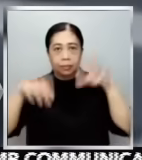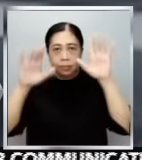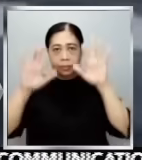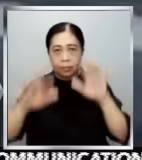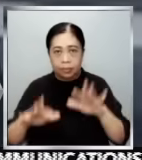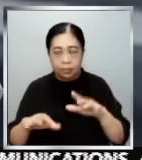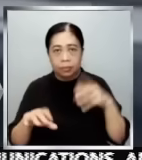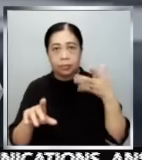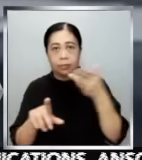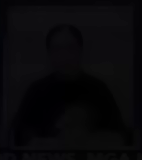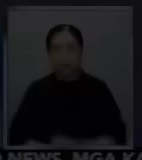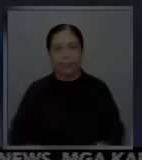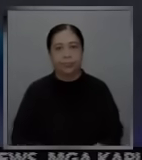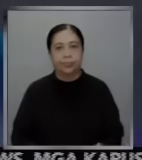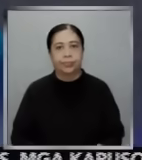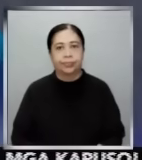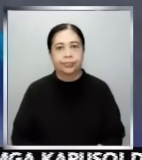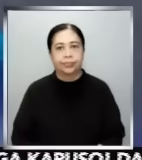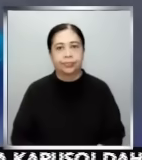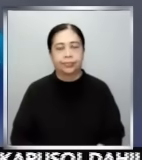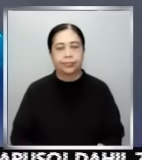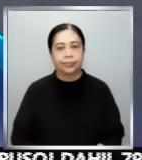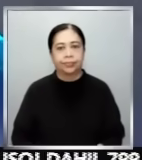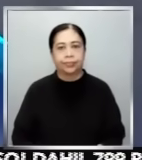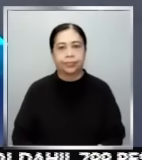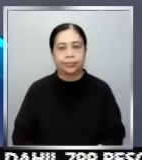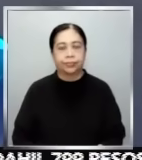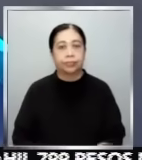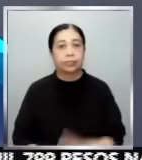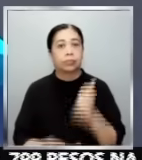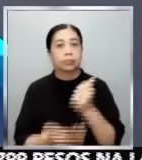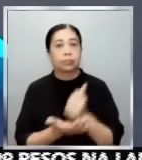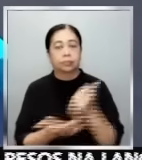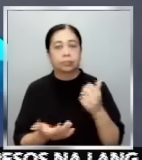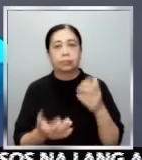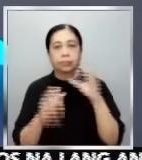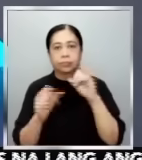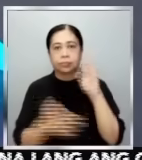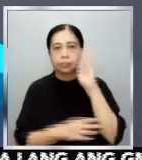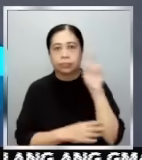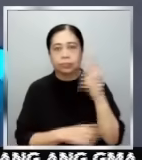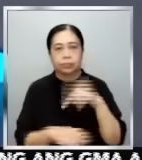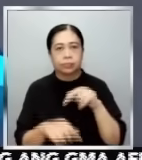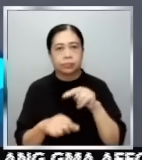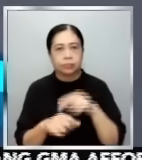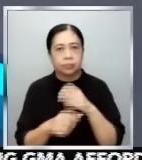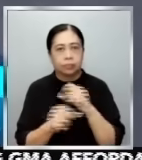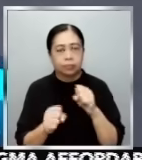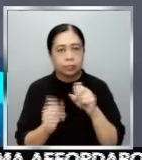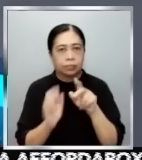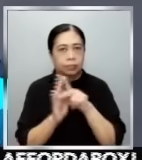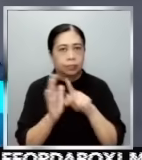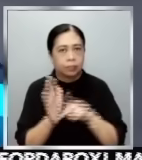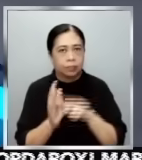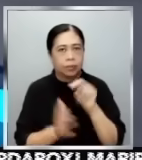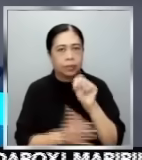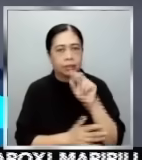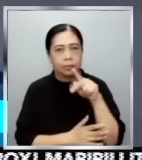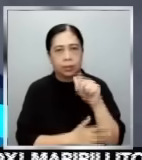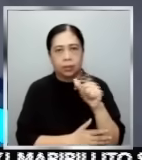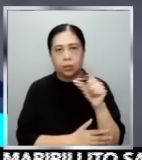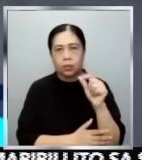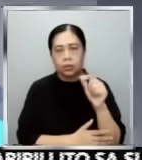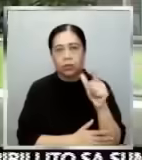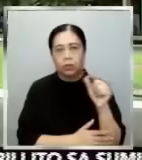ng habaga inaprubahan na ni Pangulong bobo Marcos ang National Security policy o nsp 2023